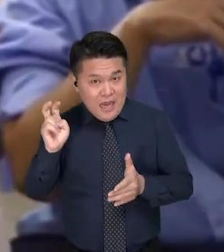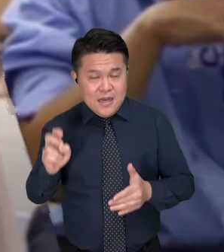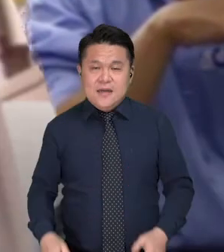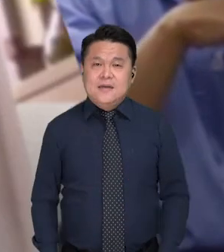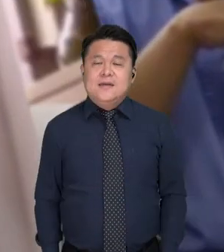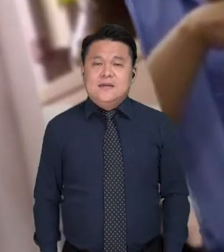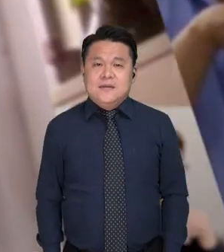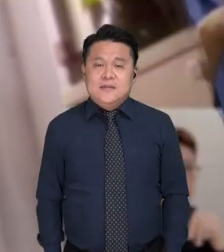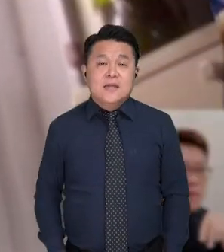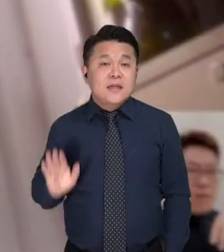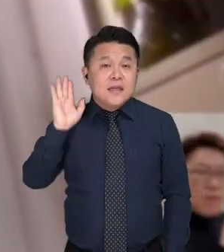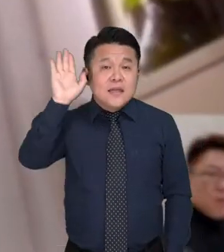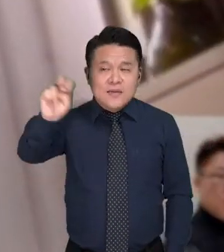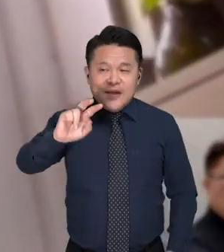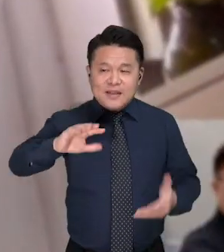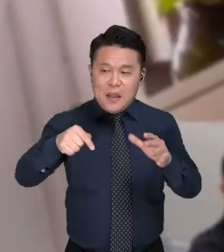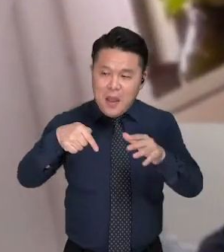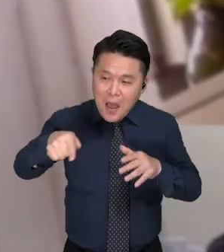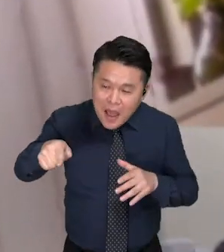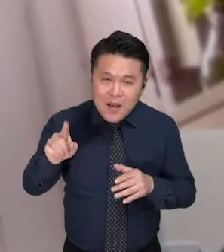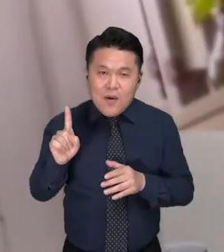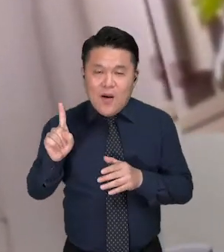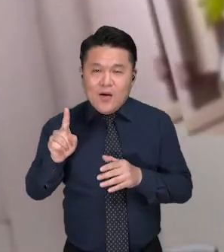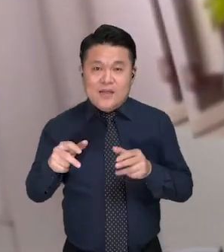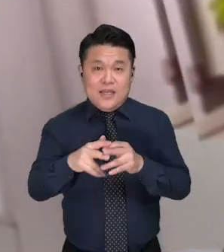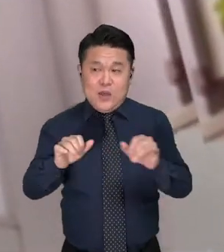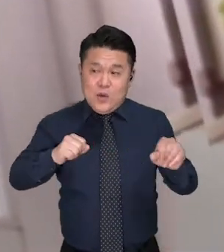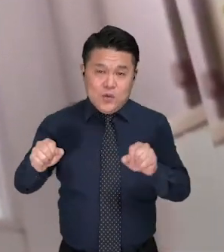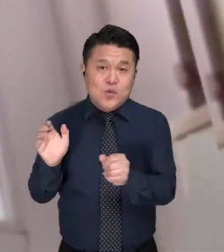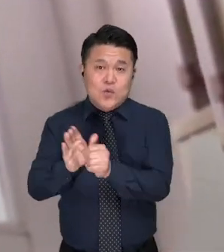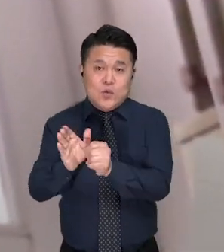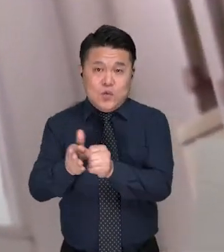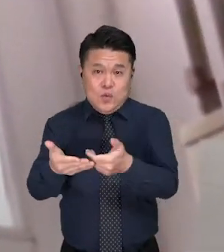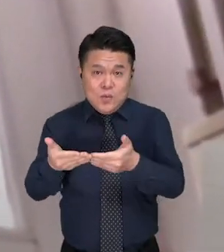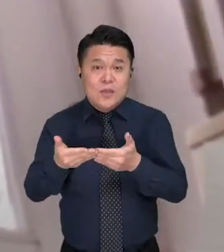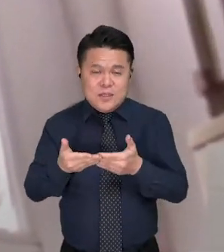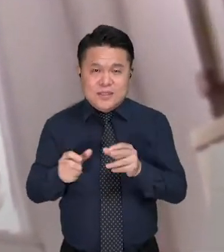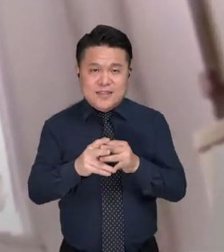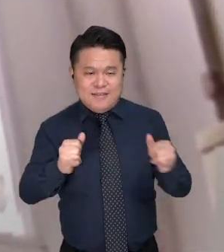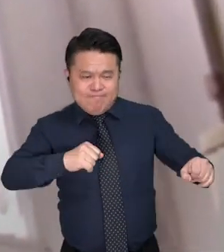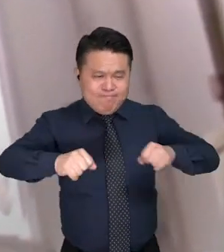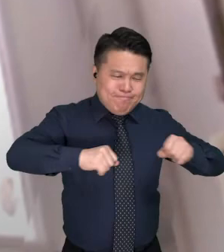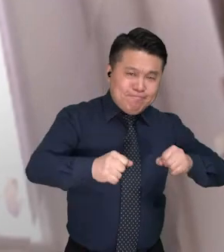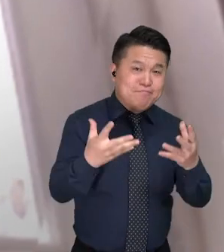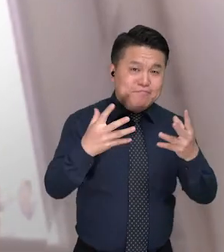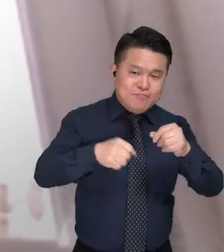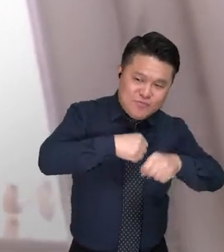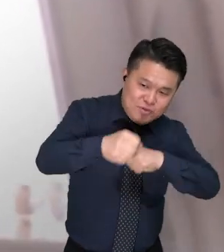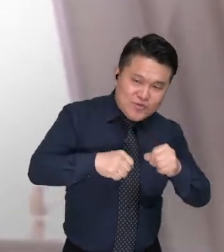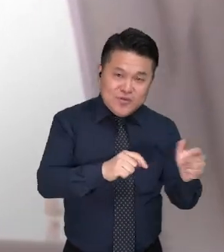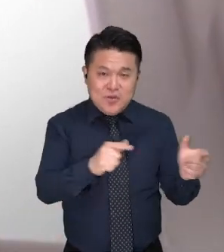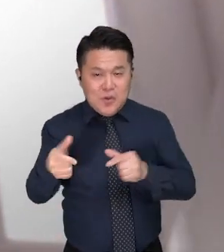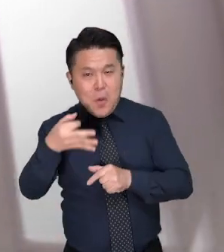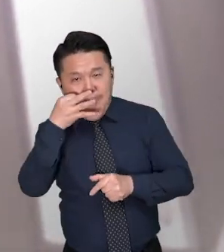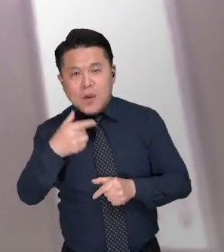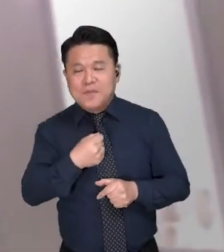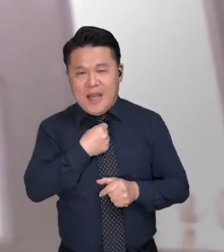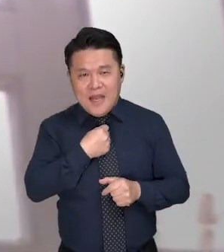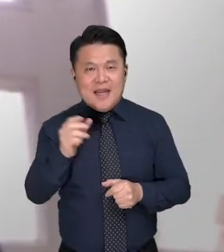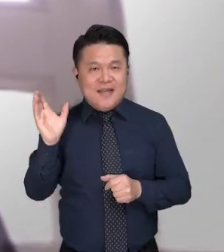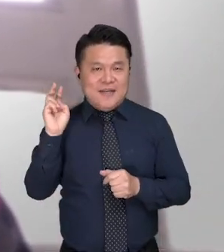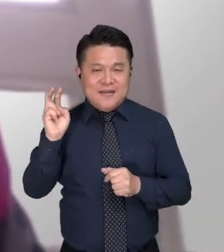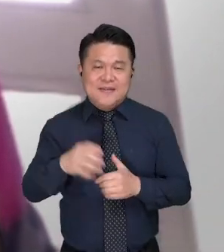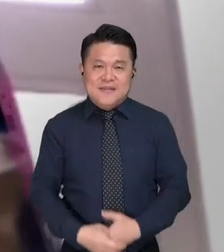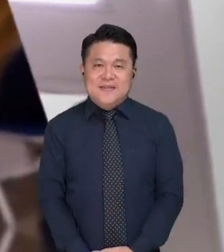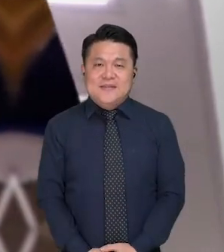수 있었겠죠. 나중에 베트남의 길거리에서 장애인 활동 지원사를 통해 장애인분들이 자유롭게 활동하는 모습을